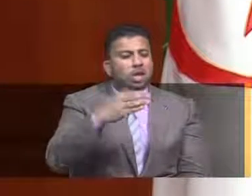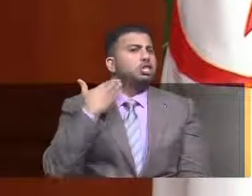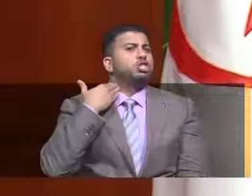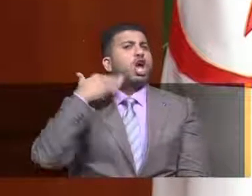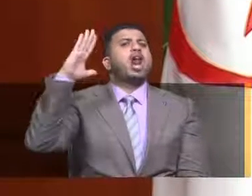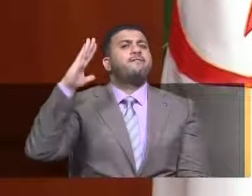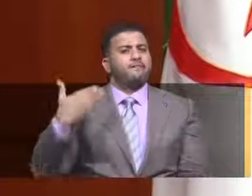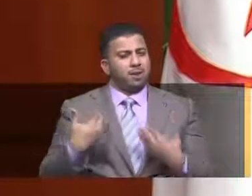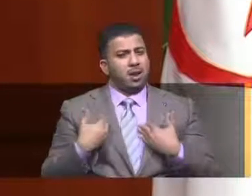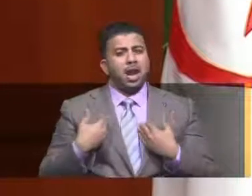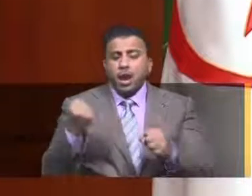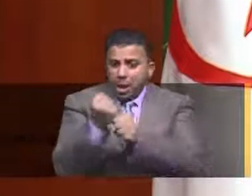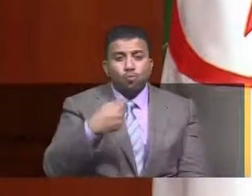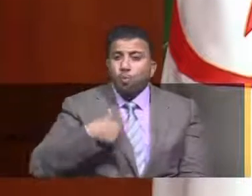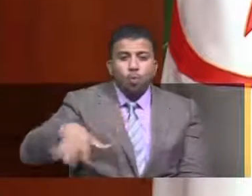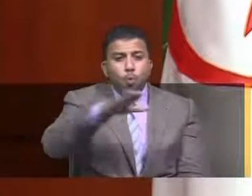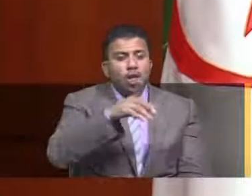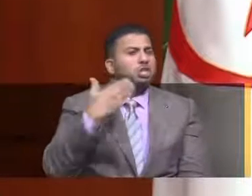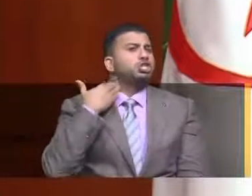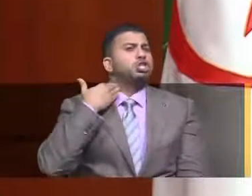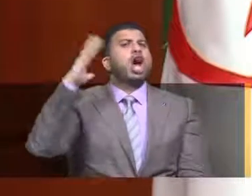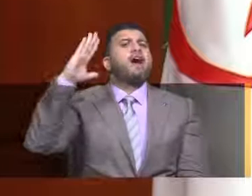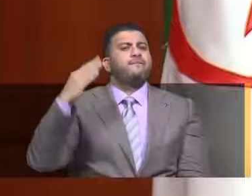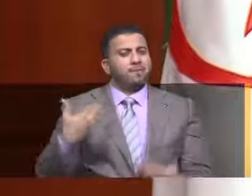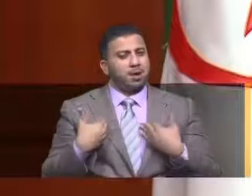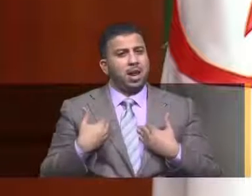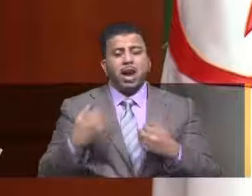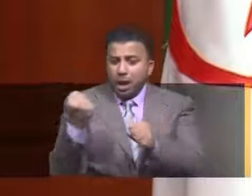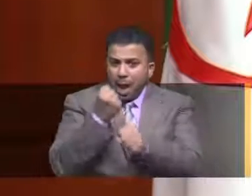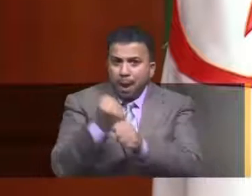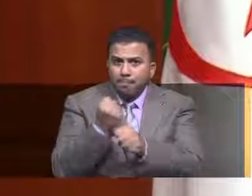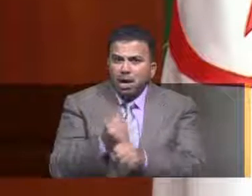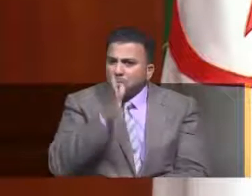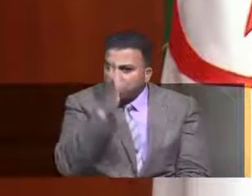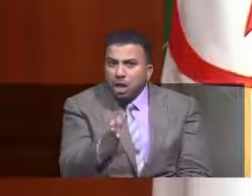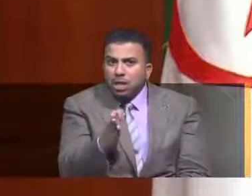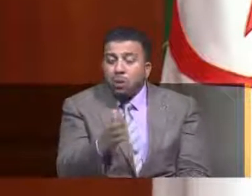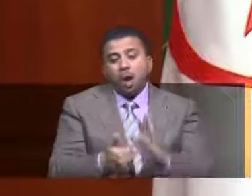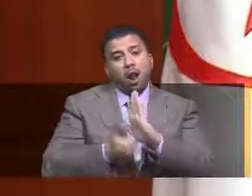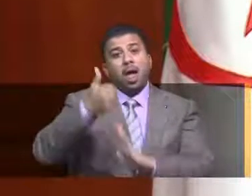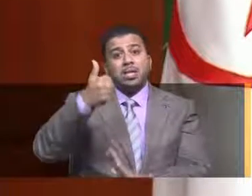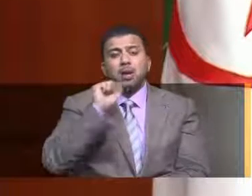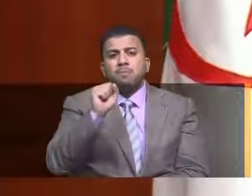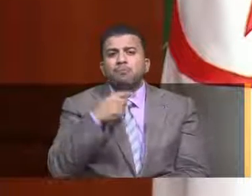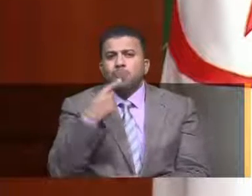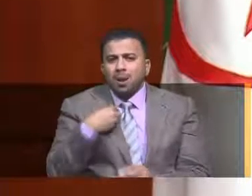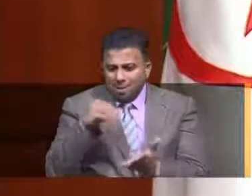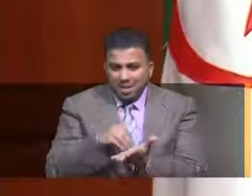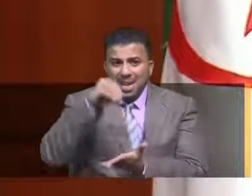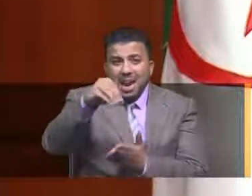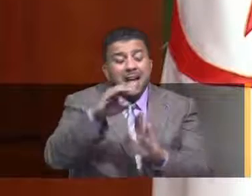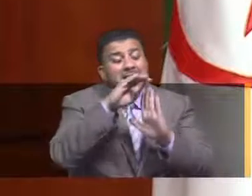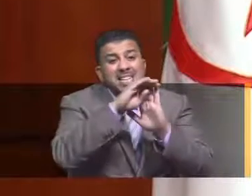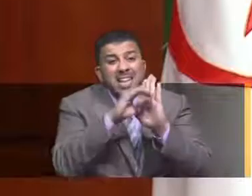أن نعمل بجد وإخلاص وأن ننتقل من التنظير إلى التطبيق. لقاء اتحاد